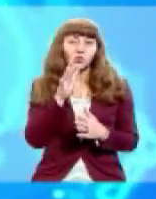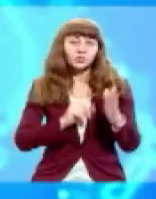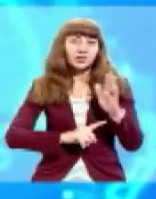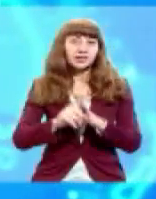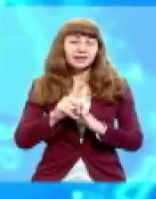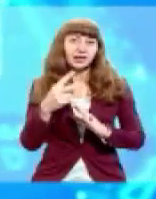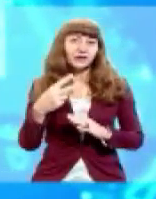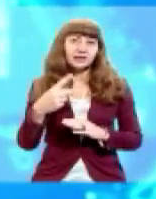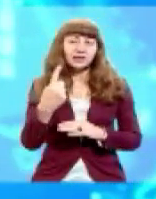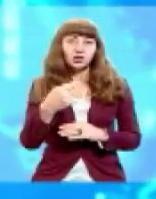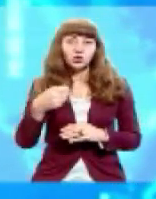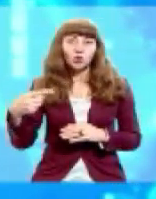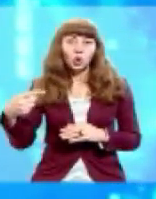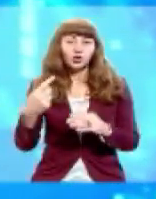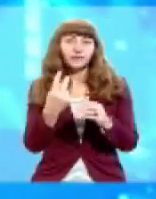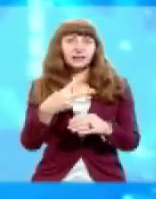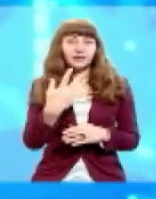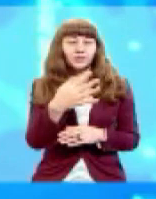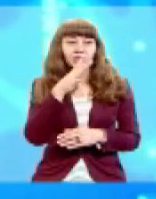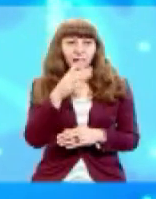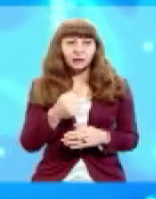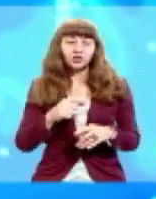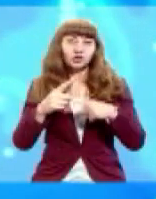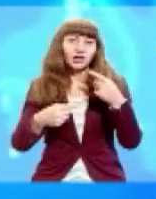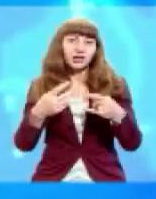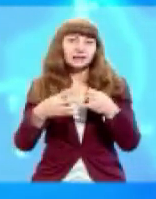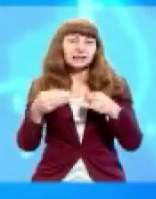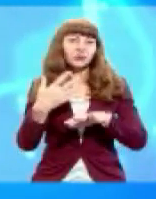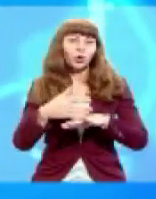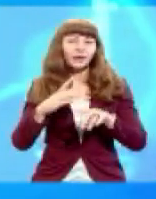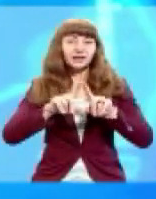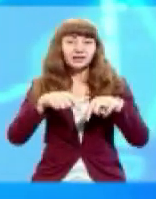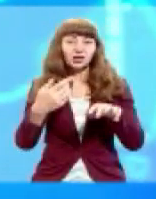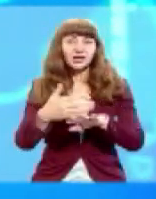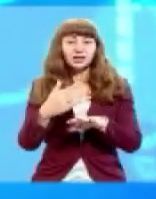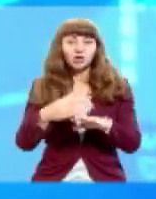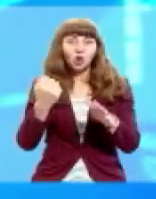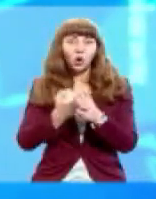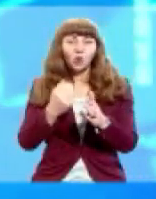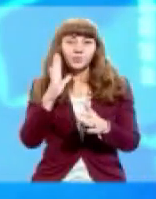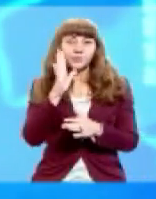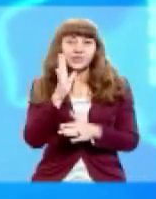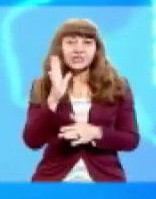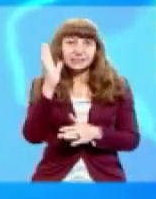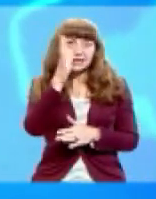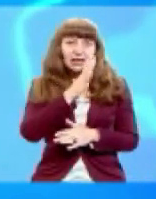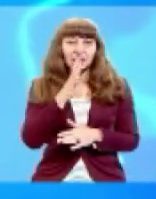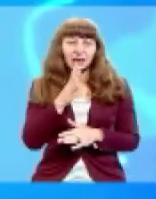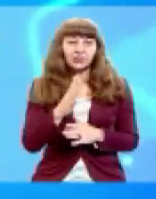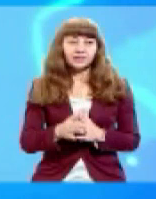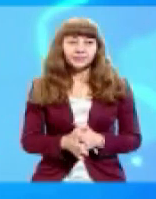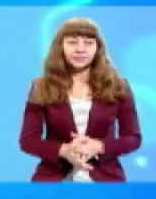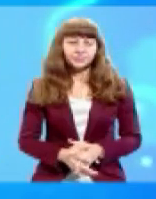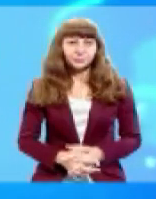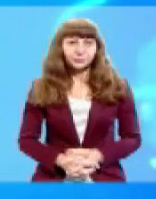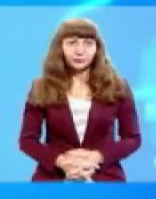көрсету мақсатында Аграрлық кредит корпорациясы арқылы жылдық 2,5%-бен 5 миллион теңгеге дейін соммада жеңілдетілген кредит